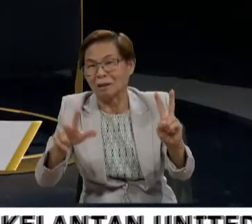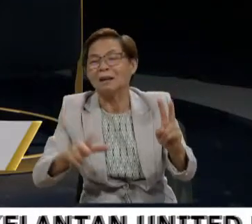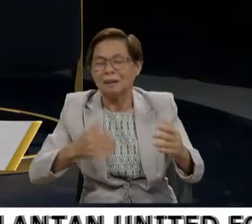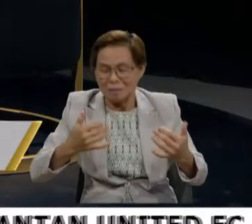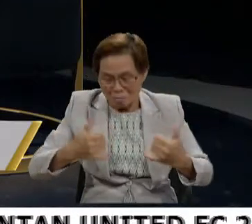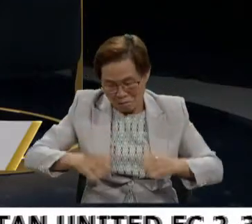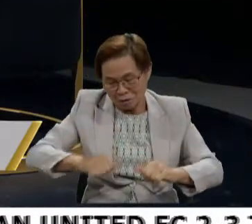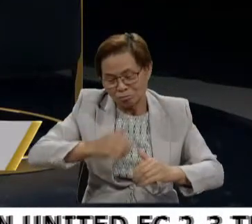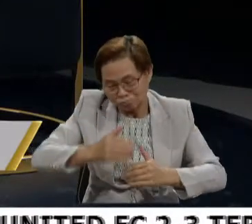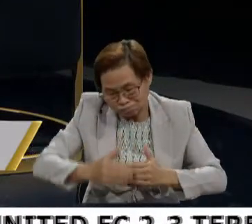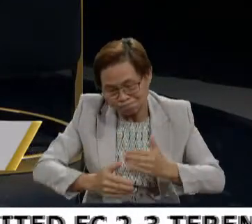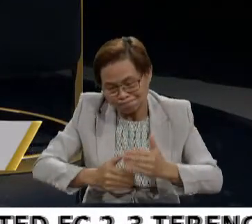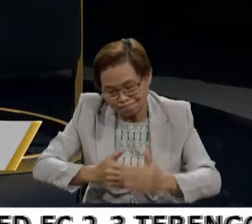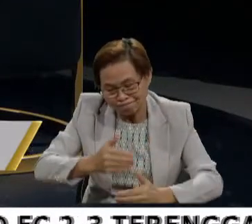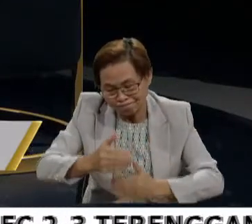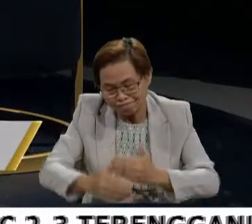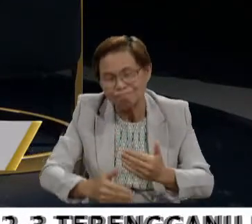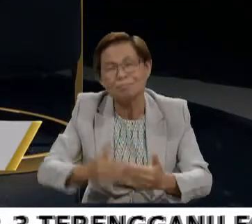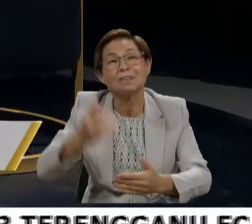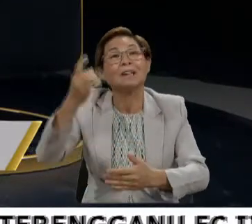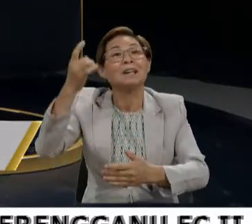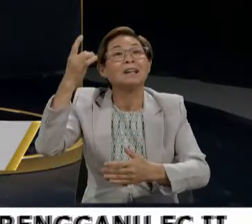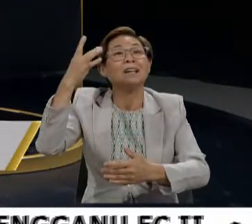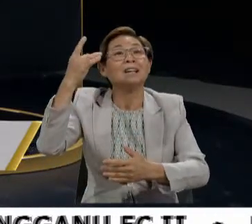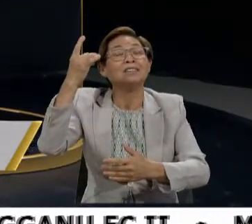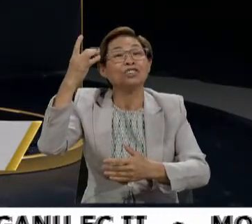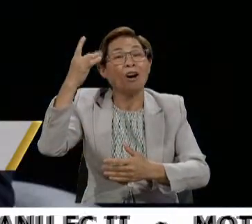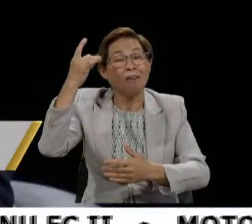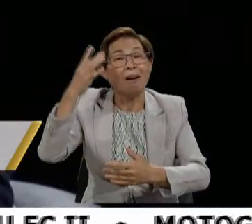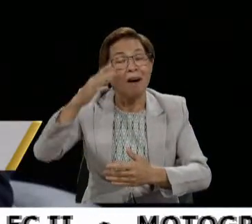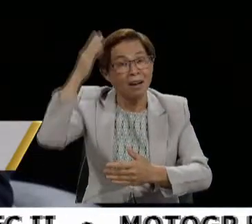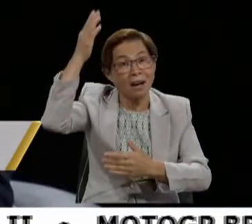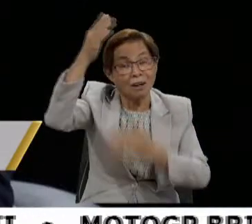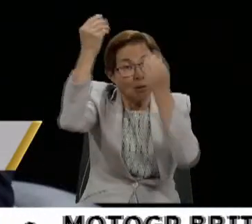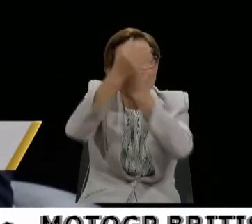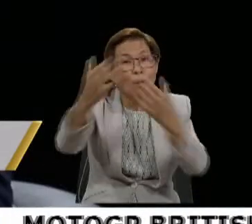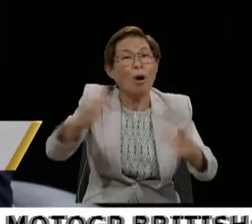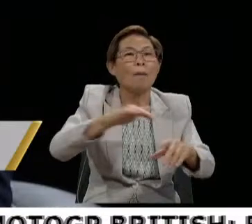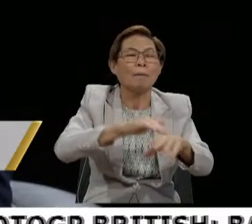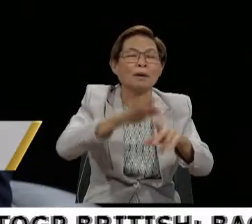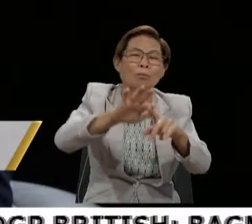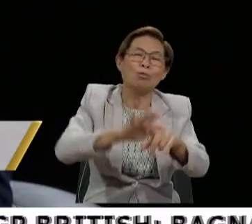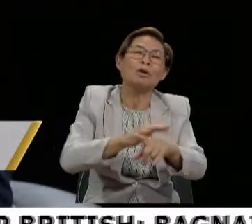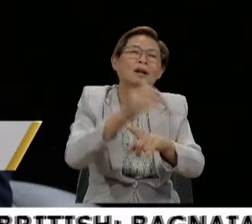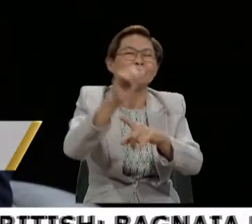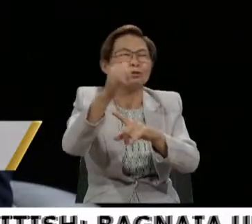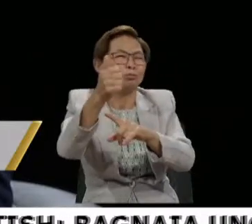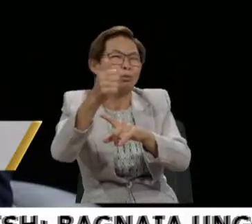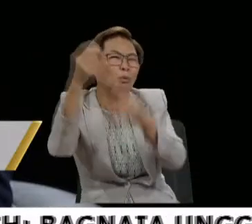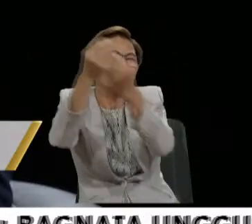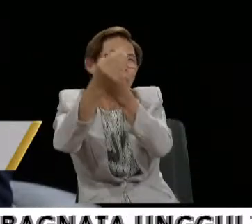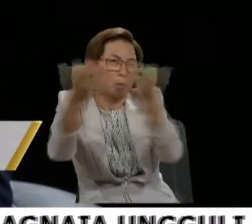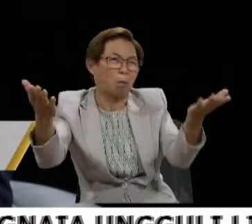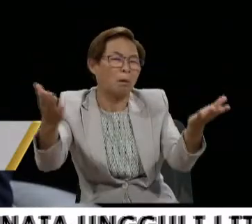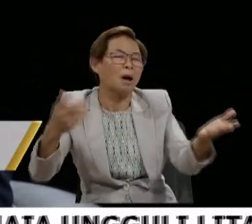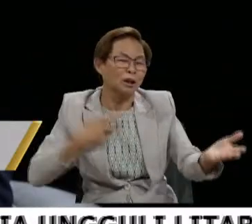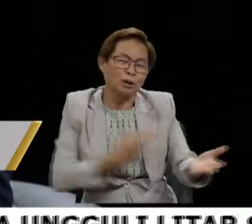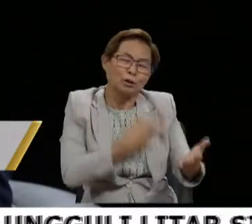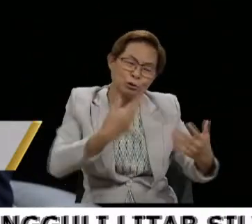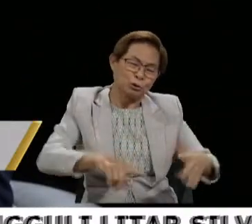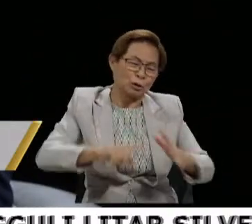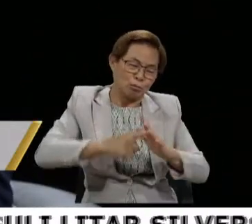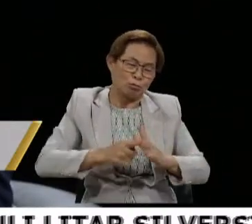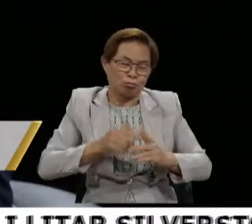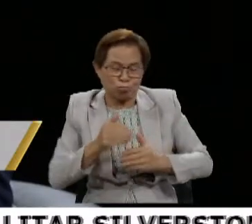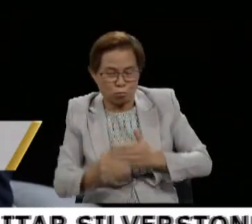dalam proses ya kita insya-allah akan diumumkan pada suku keempat ini ya Dan kita telah pun mulakan